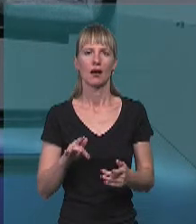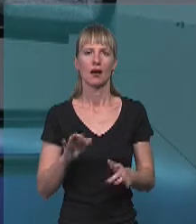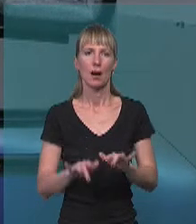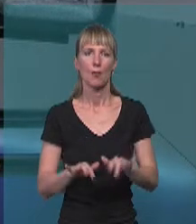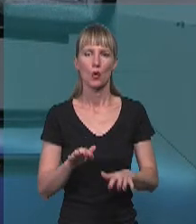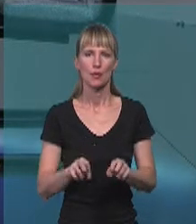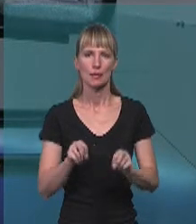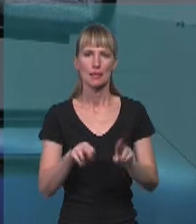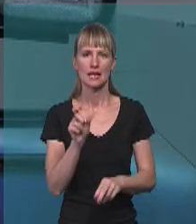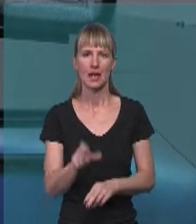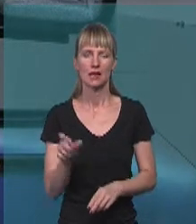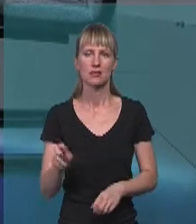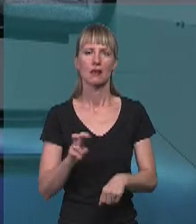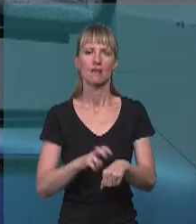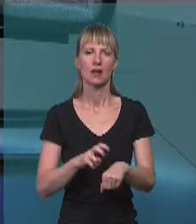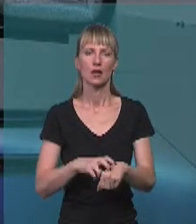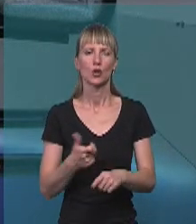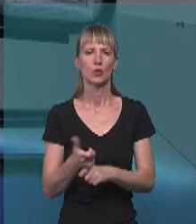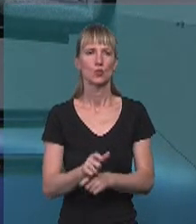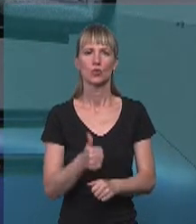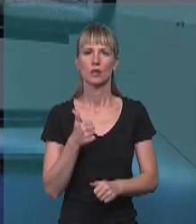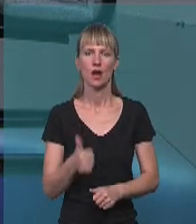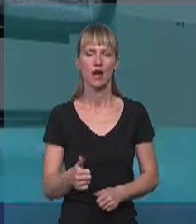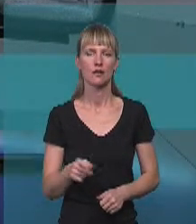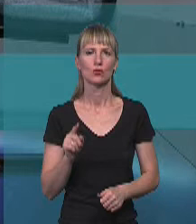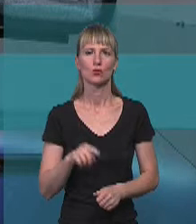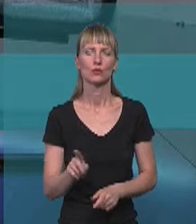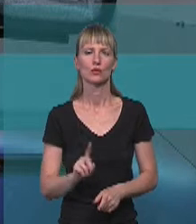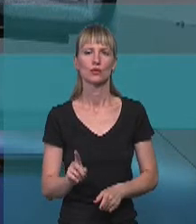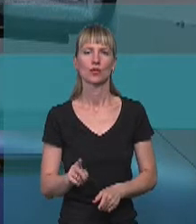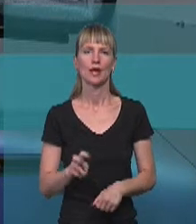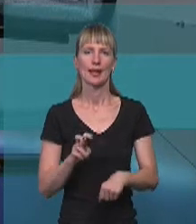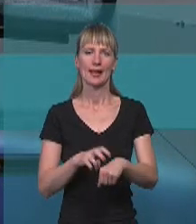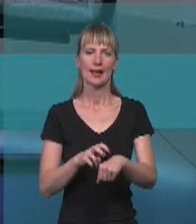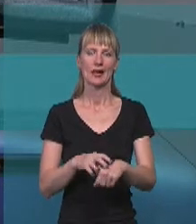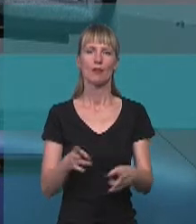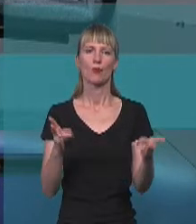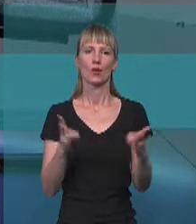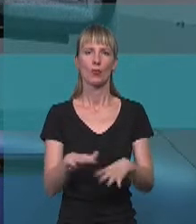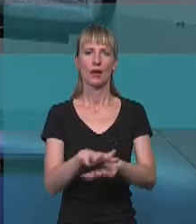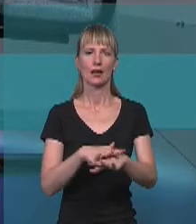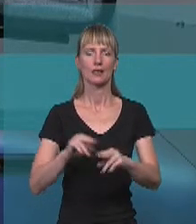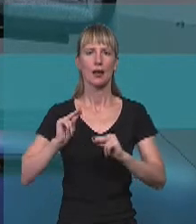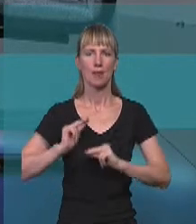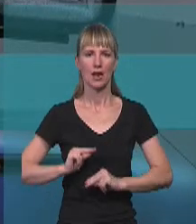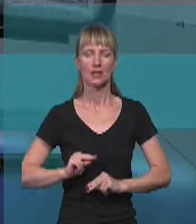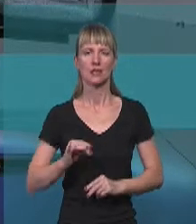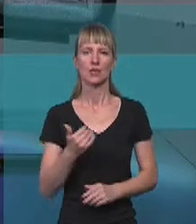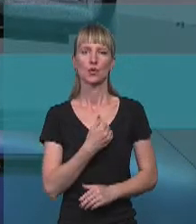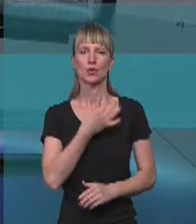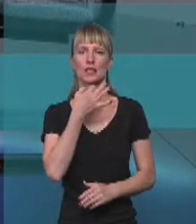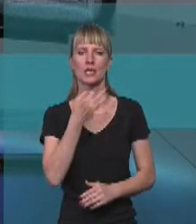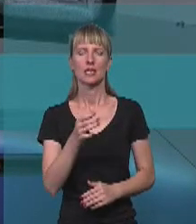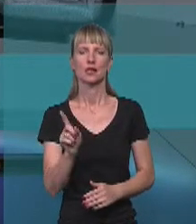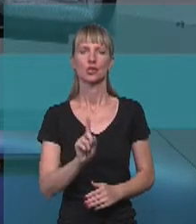IT-спеціалісти, лікарі. Особливо лікарі – це дуже гарно, тому що лікарів потребує ринок праці. І я хочу